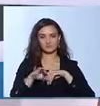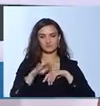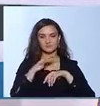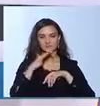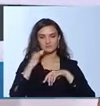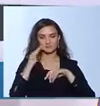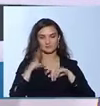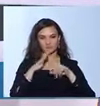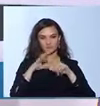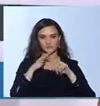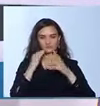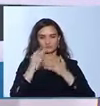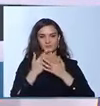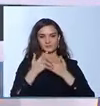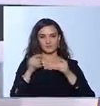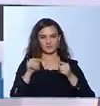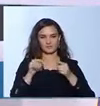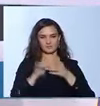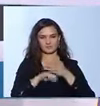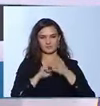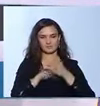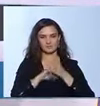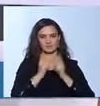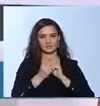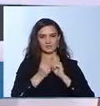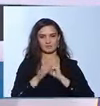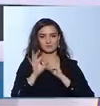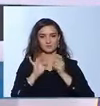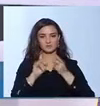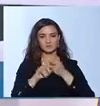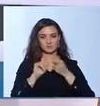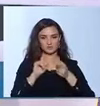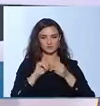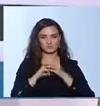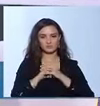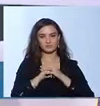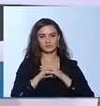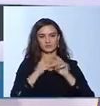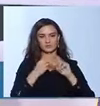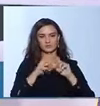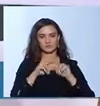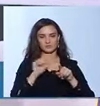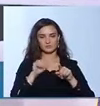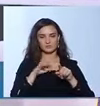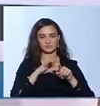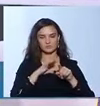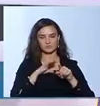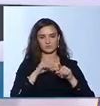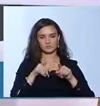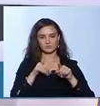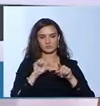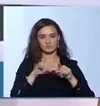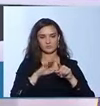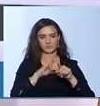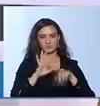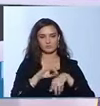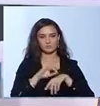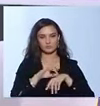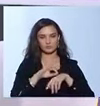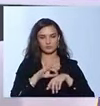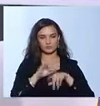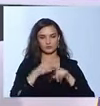მოჭარბებული, ეს ჰორმონალური ასე ვთქვათ ცვლილებებთან არის დაკავშირებული, ეს შეიძლება არ განიხილებოდეს